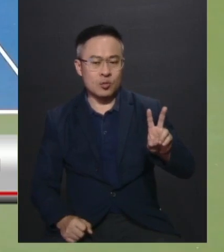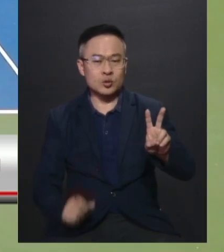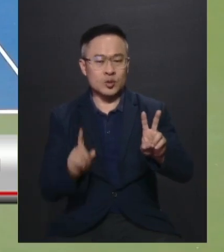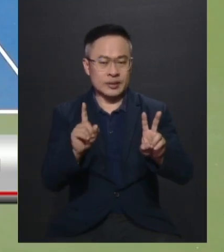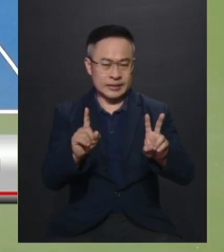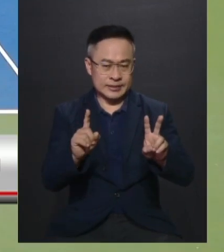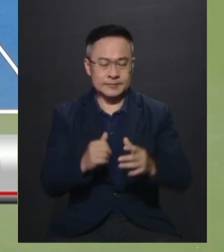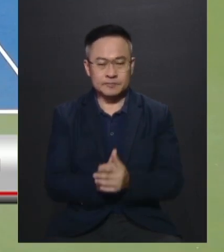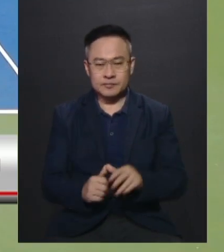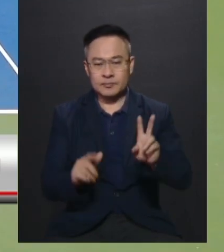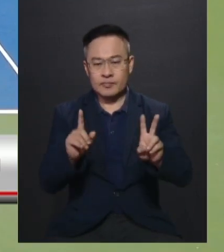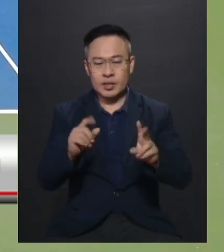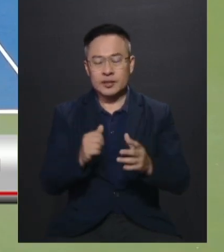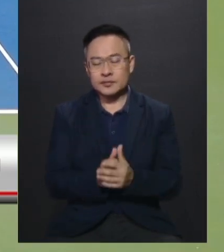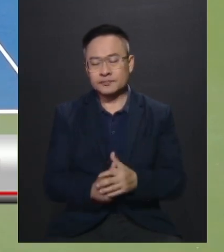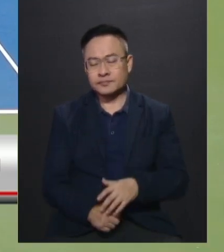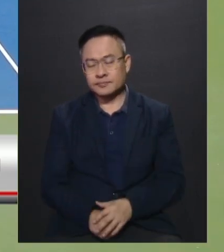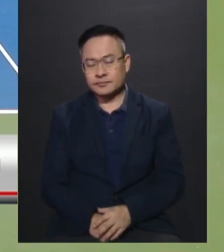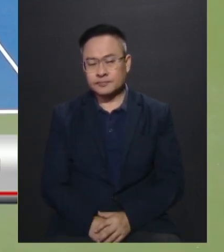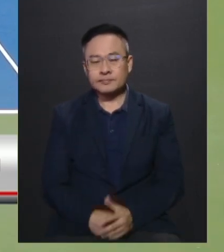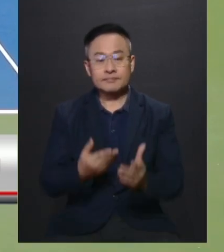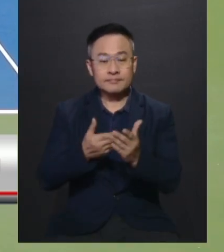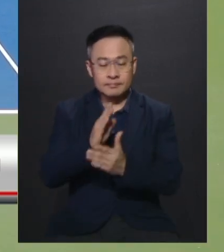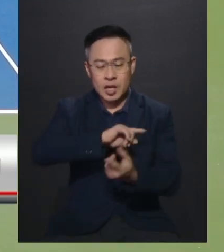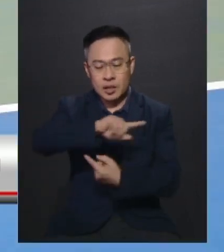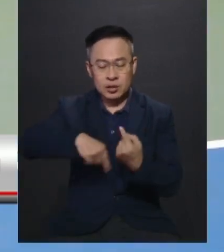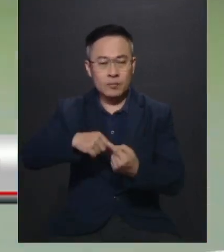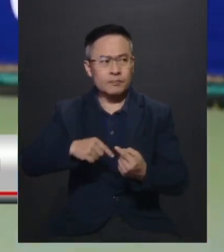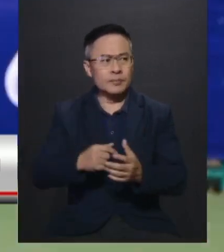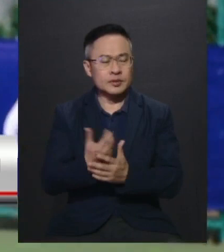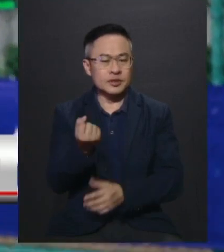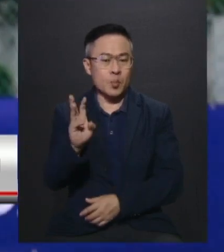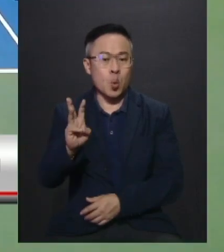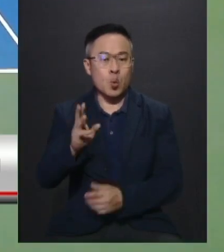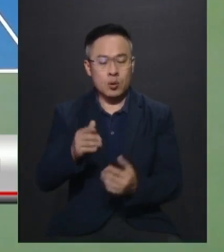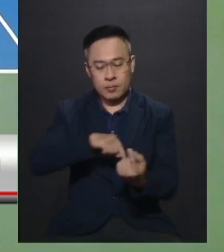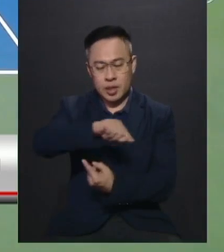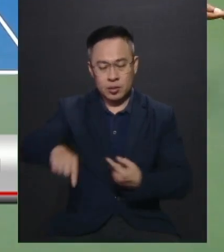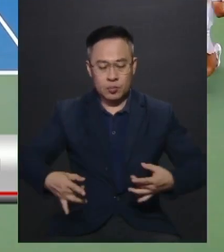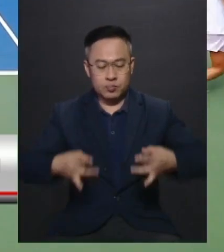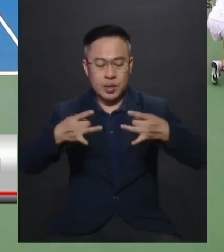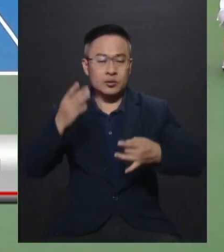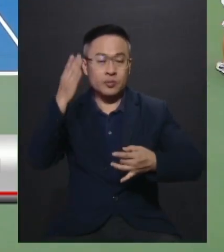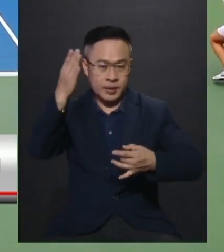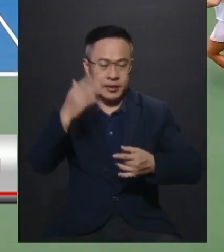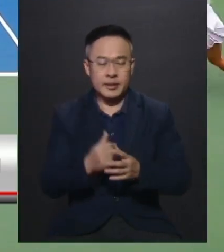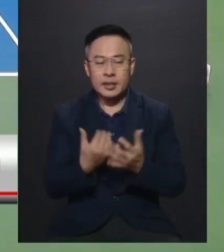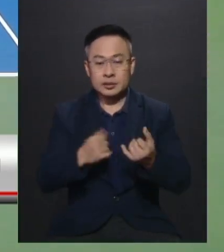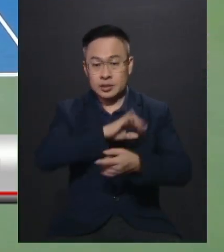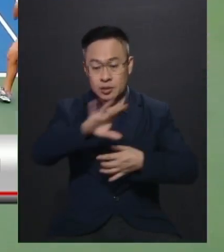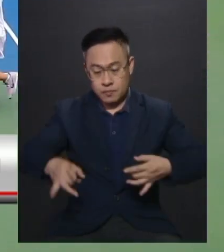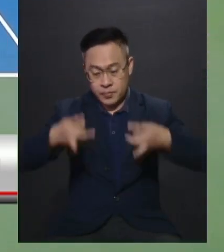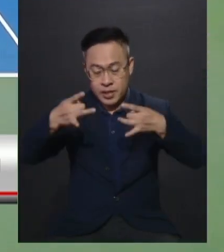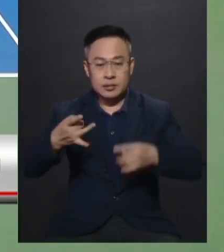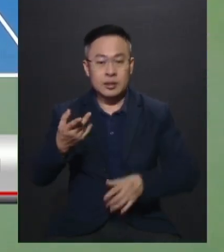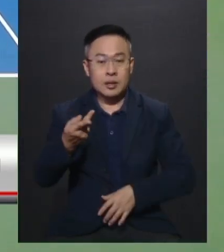ค่ะ3-6 6-4 และ6-2ทำให้ภาวินีผ่านเข้าสู่รอบ16คนสุดท้ายได้สำเร็จโดยในรอบต่อไปนะ